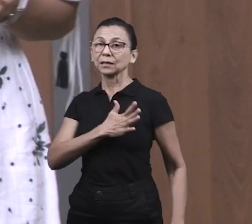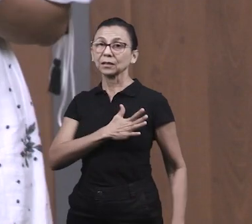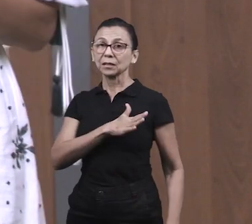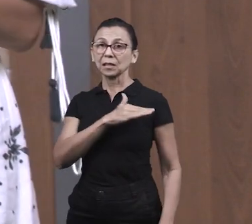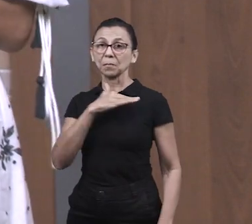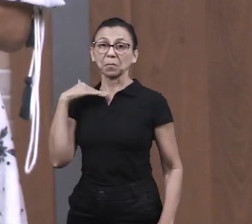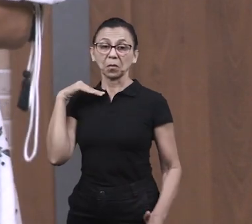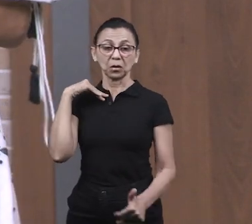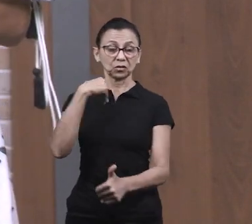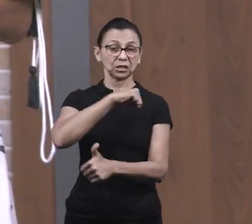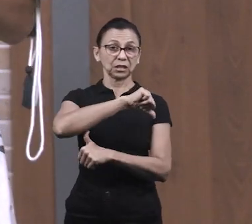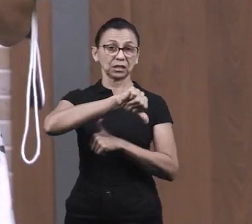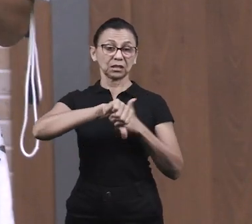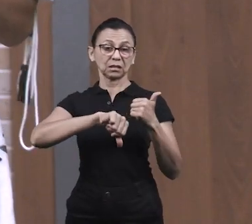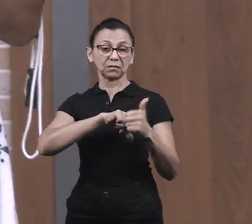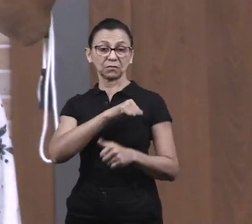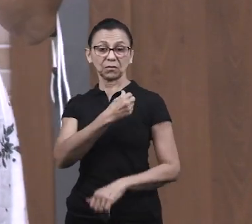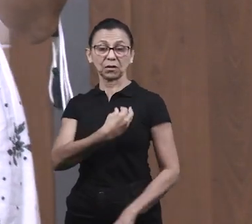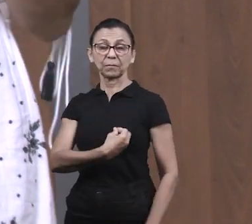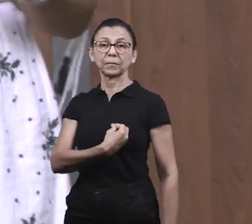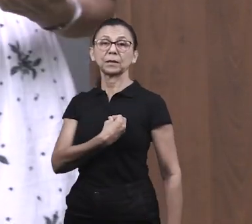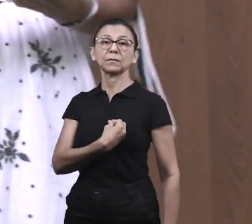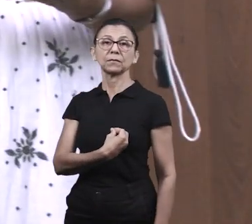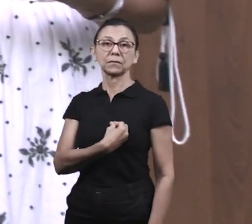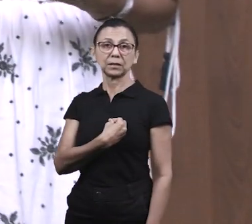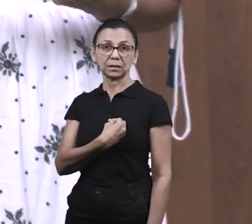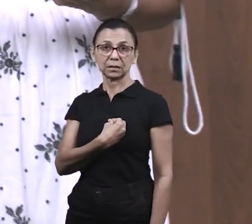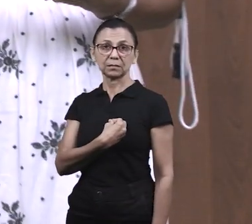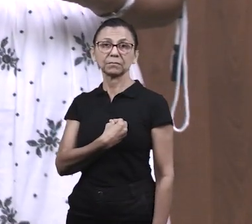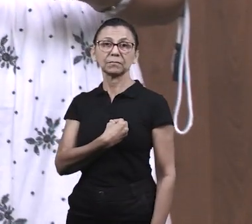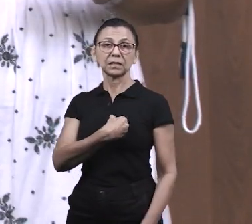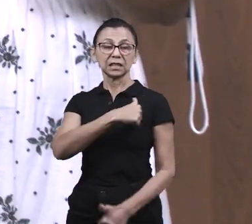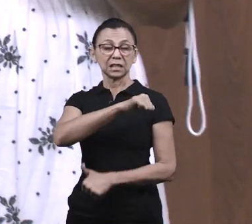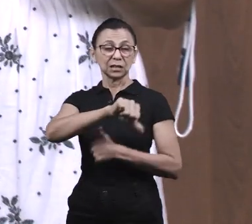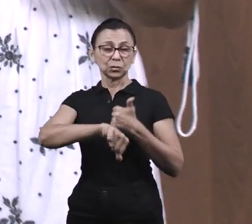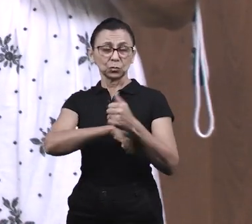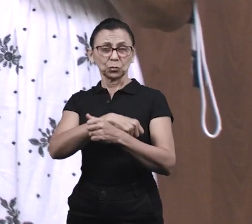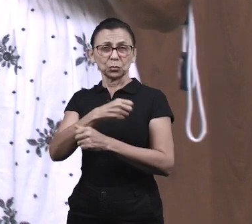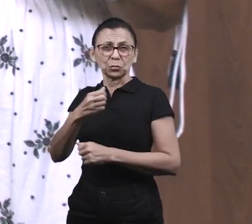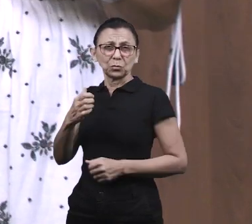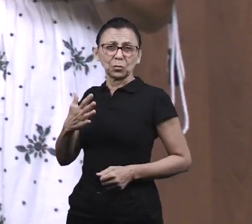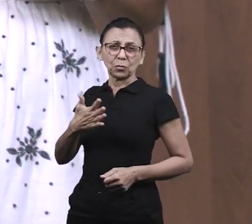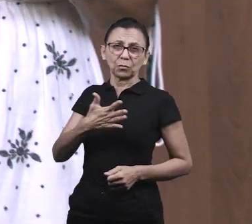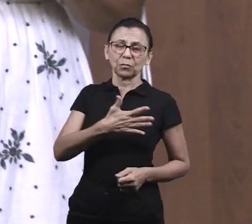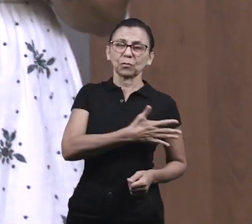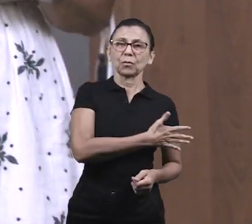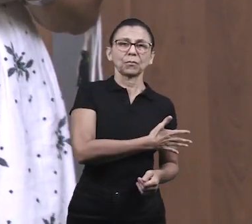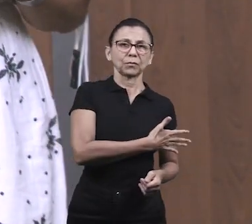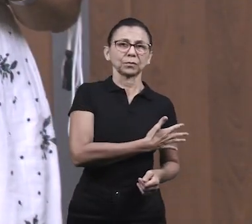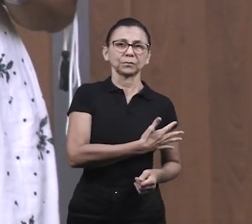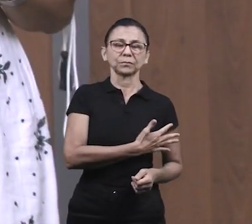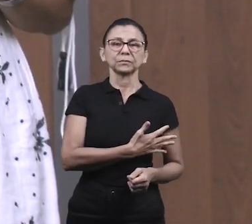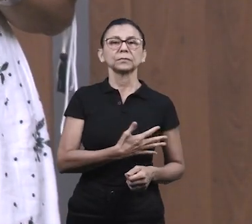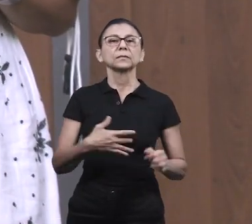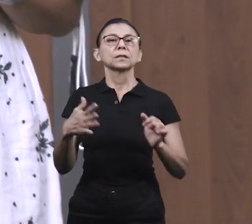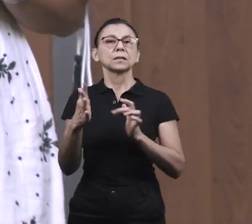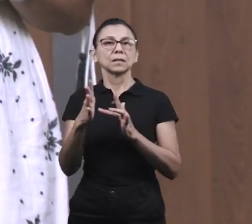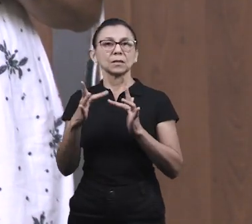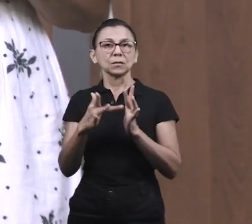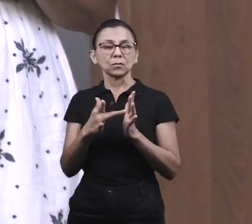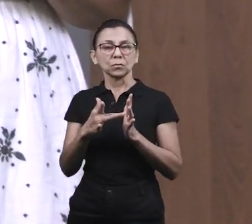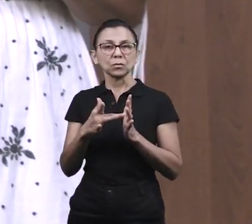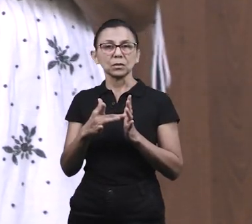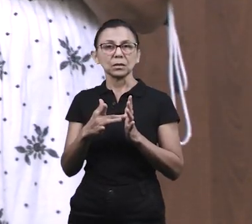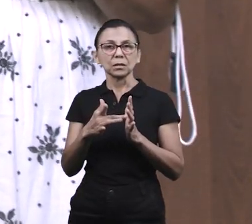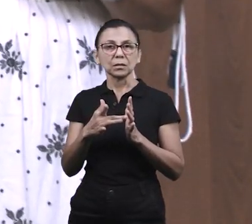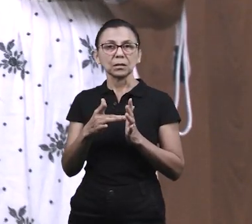Elle change l'histoire de l'homme. Et Jésus, il a une bénédiction pour vous qui nous assistez. Jésus, il veut se révéler à